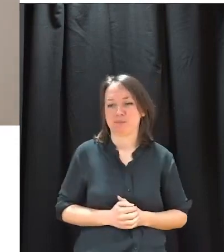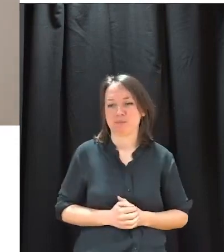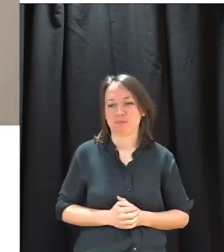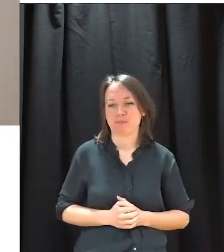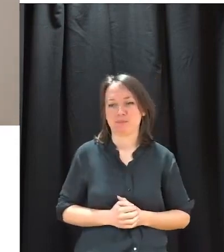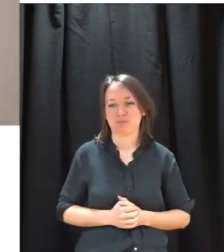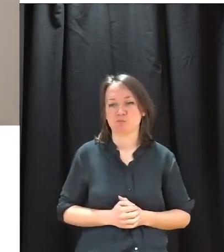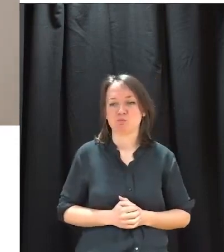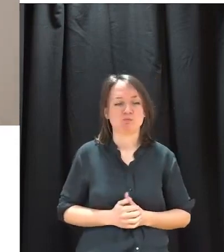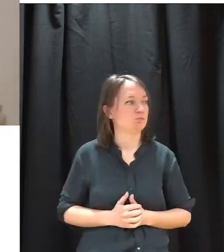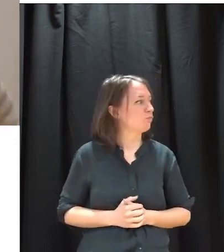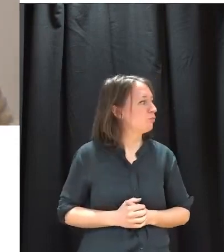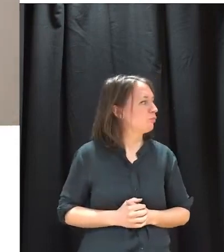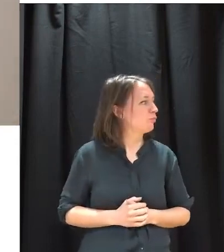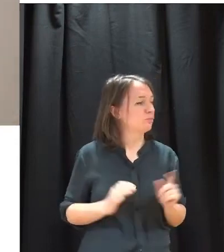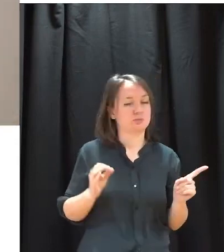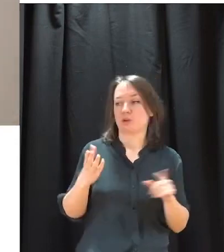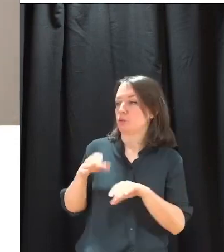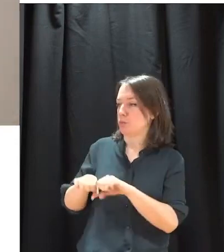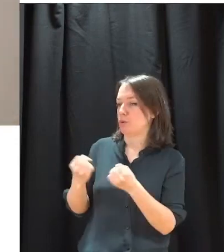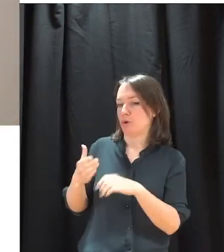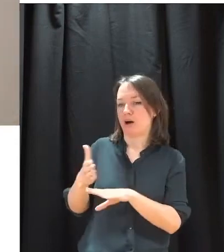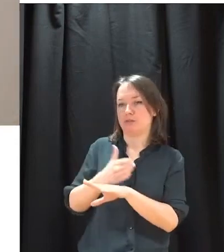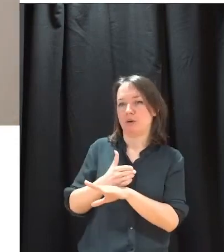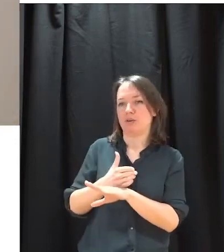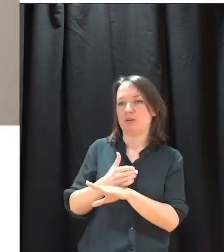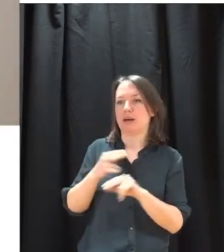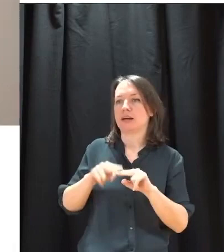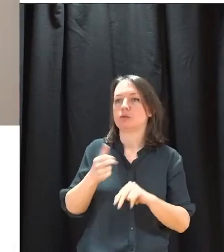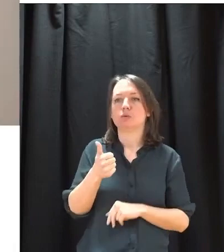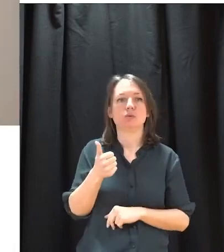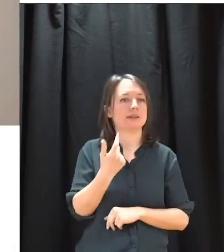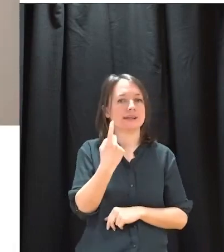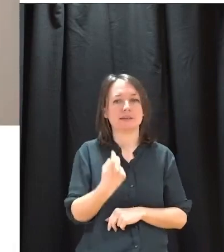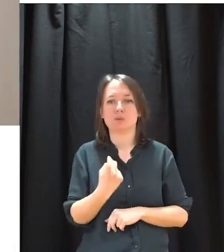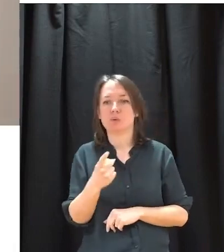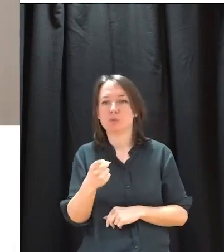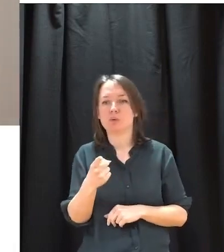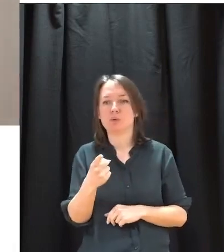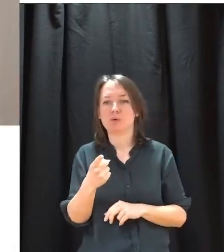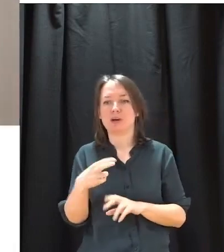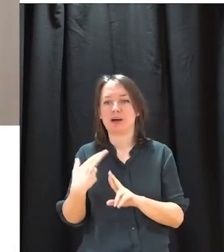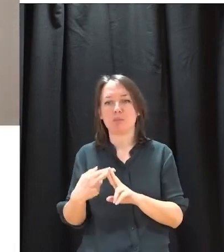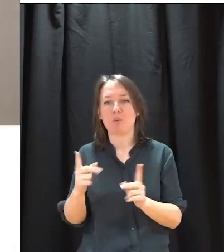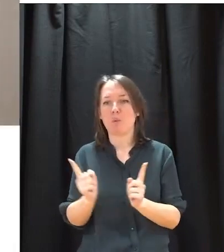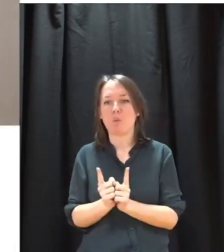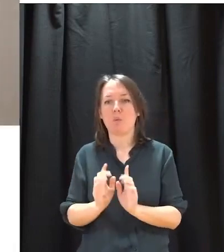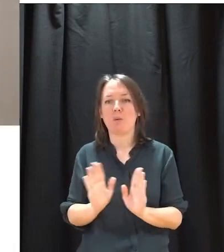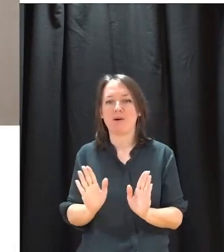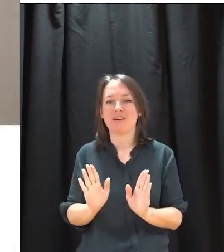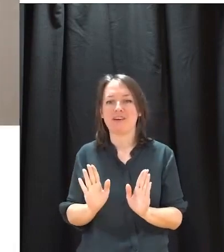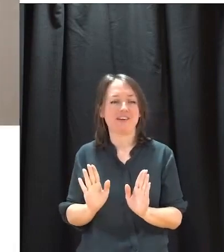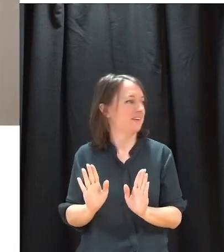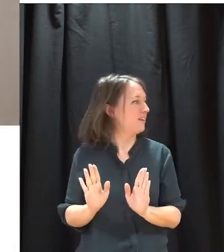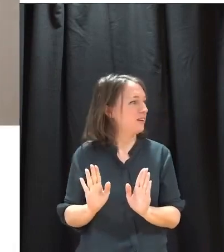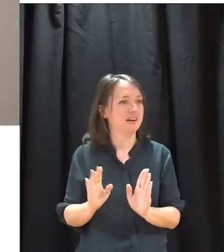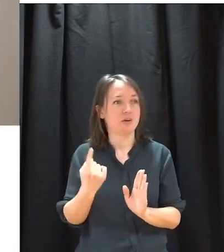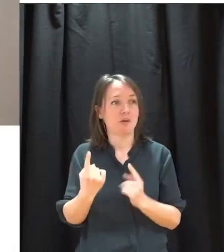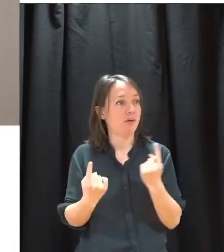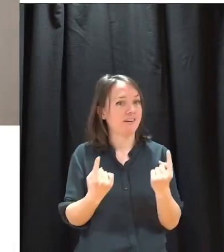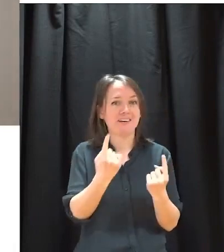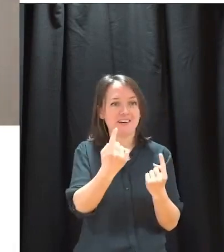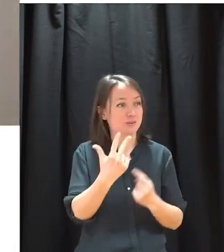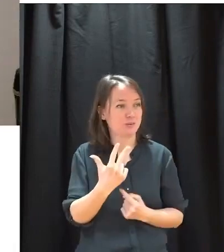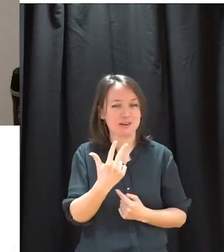Et juste avant la pause, il nous reste le temps d'une question courte, réponse courte, même peut-être 3 questions.